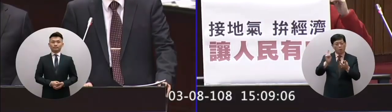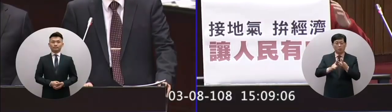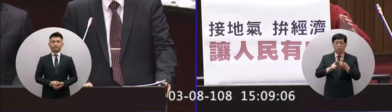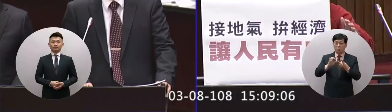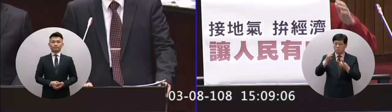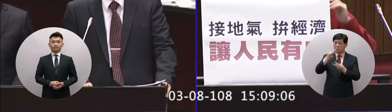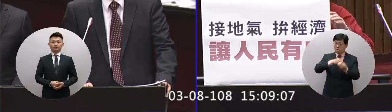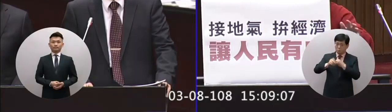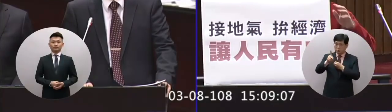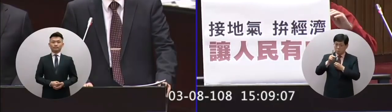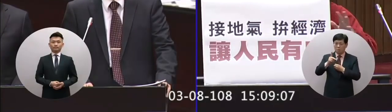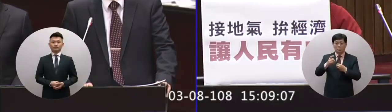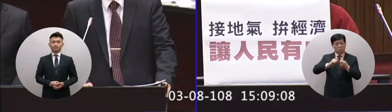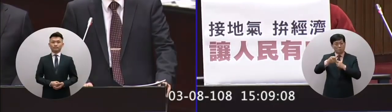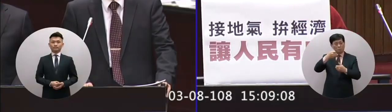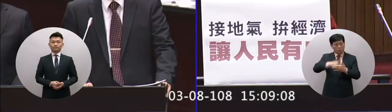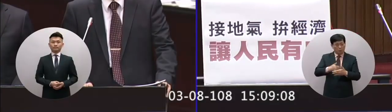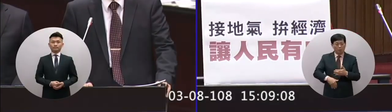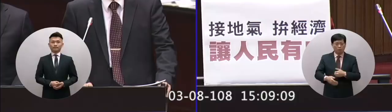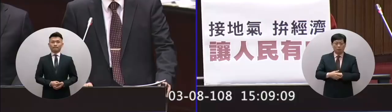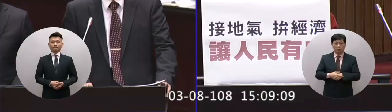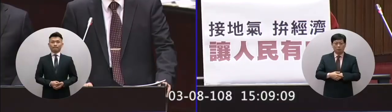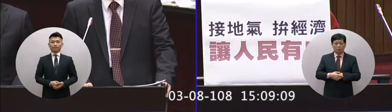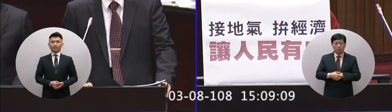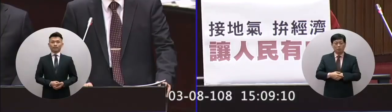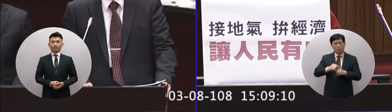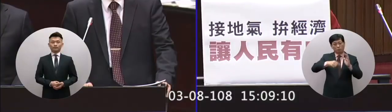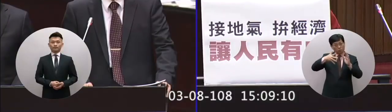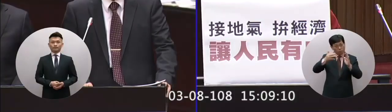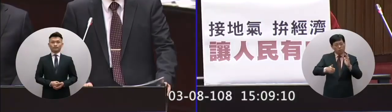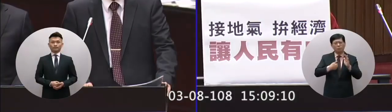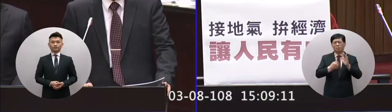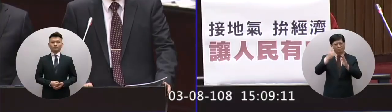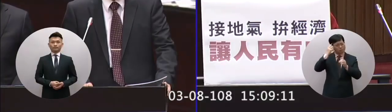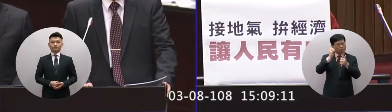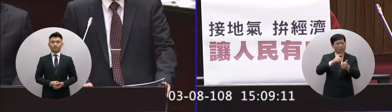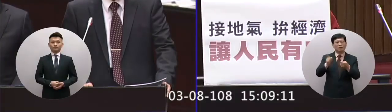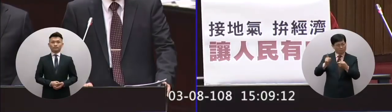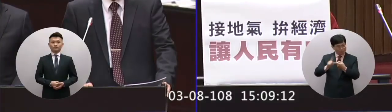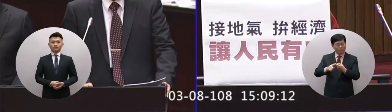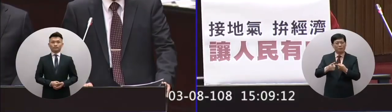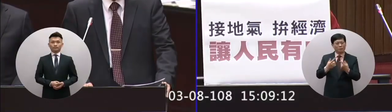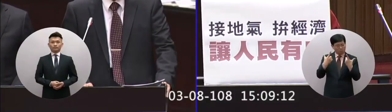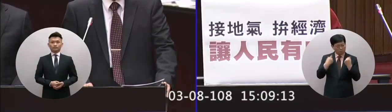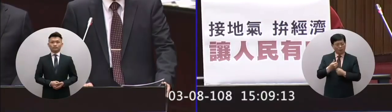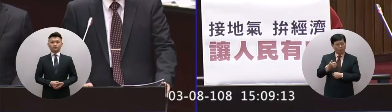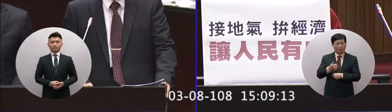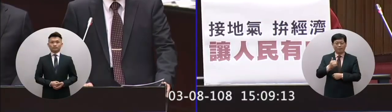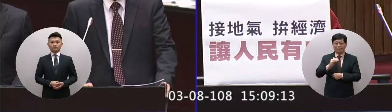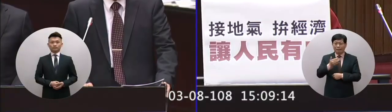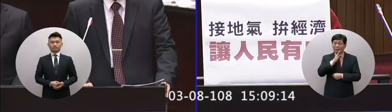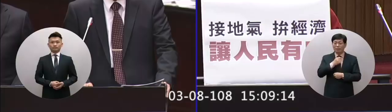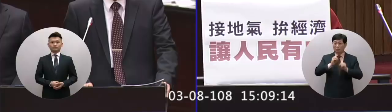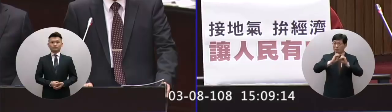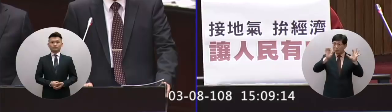金是不是要优惠降税等等。院长，我现在意思是说，这个都是对的，也应该做的，但是